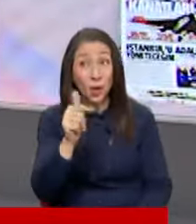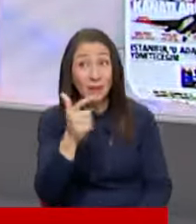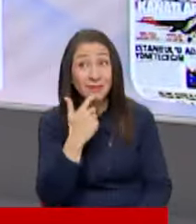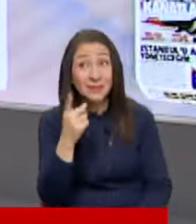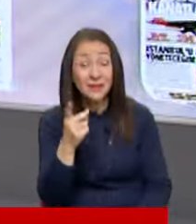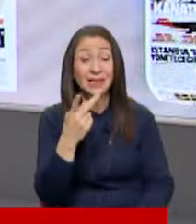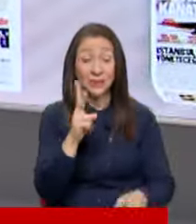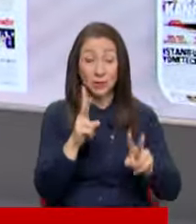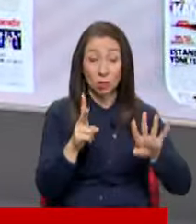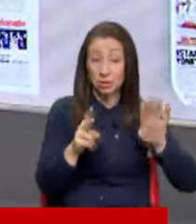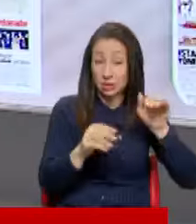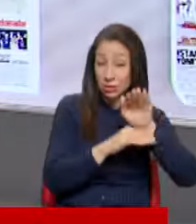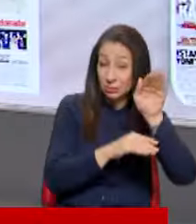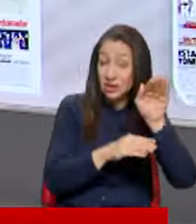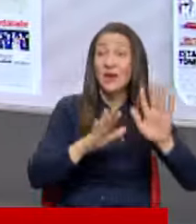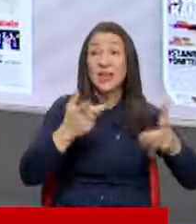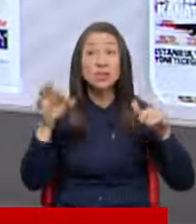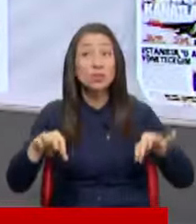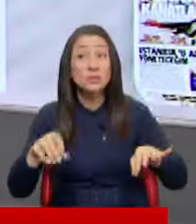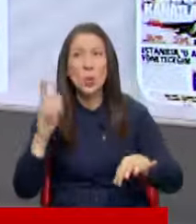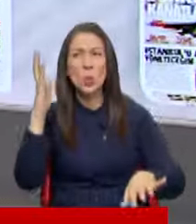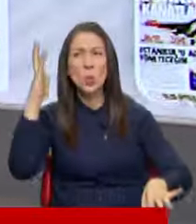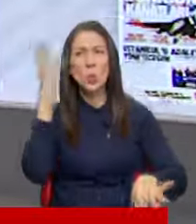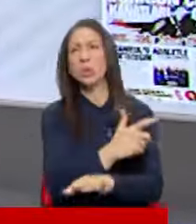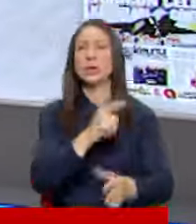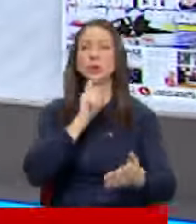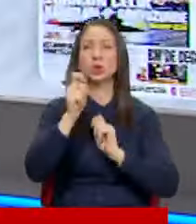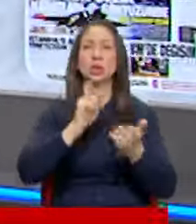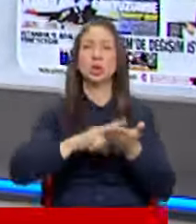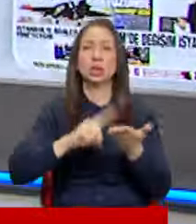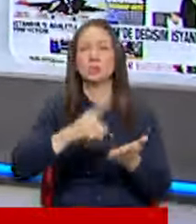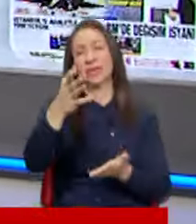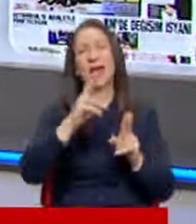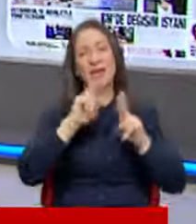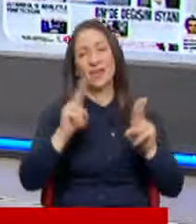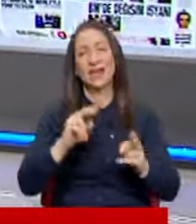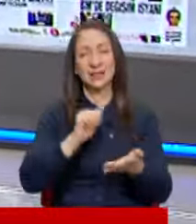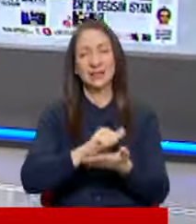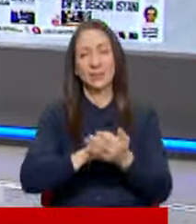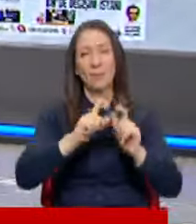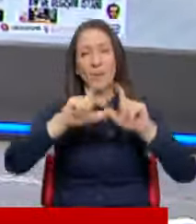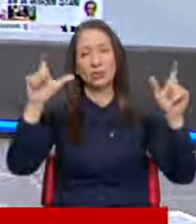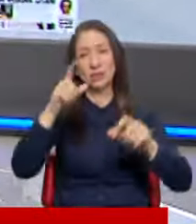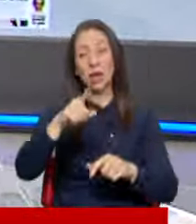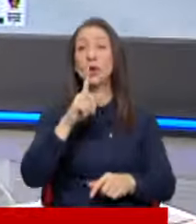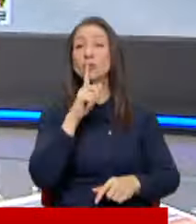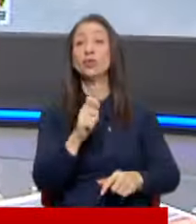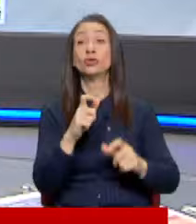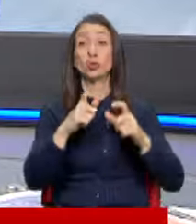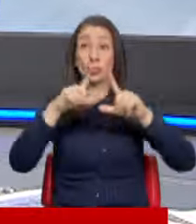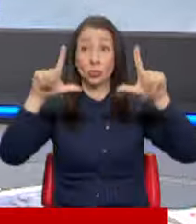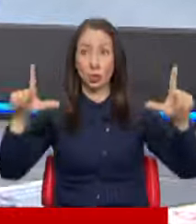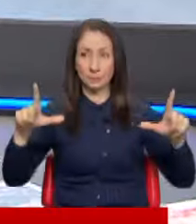yılı 2024'te yaşadığımız ve şimdi utanç sözleşmesi Evrensel gazetesinin manşetinde sözcüğü büyütelim